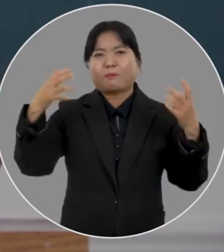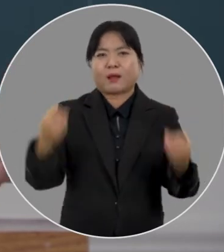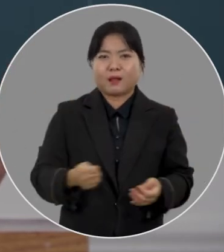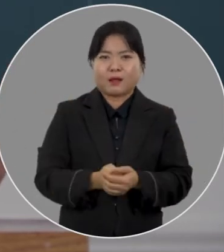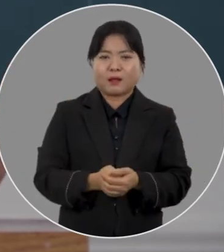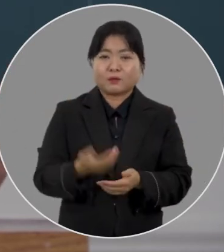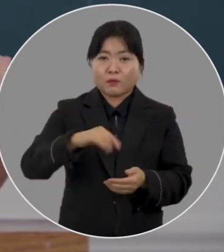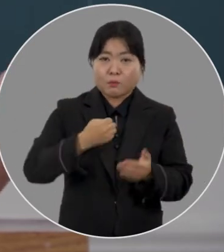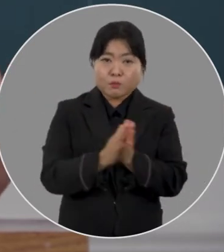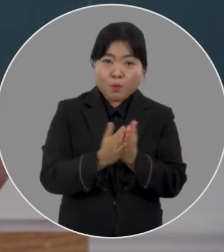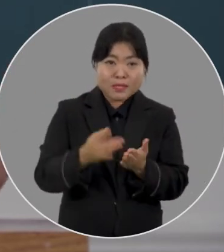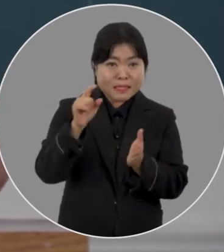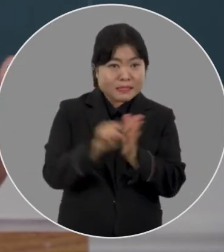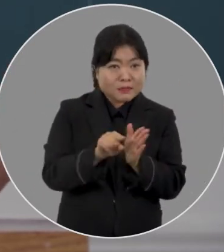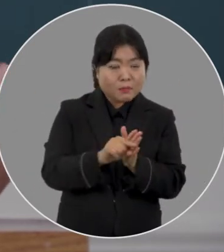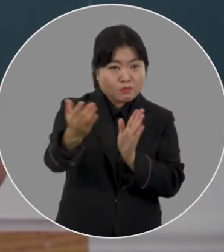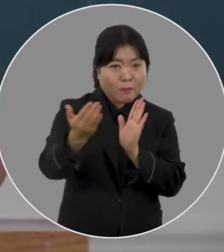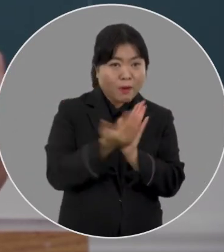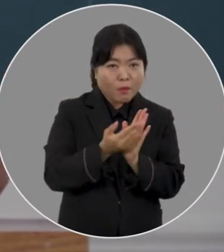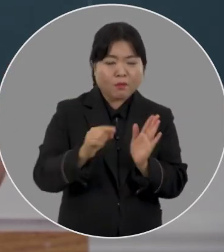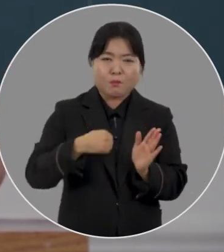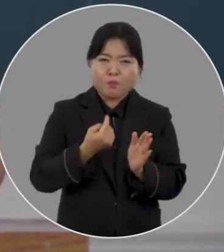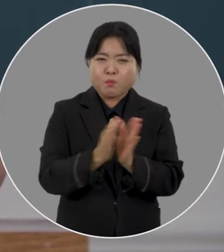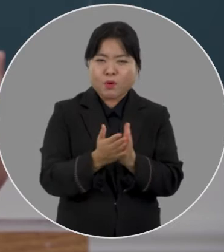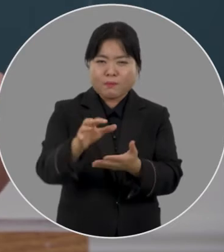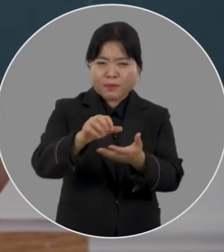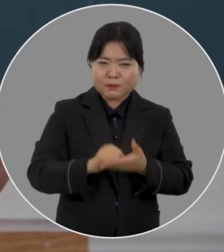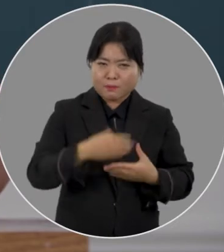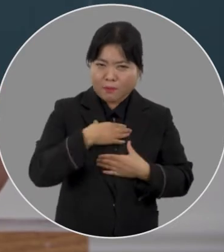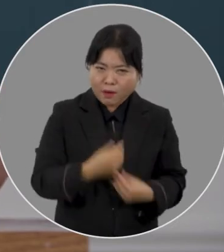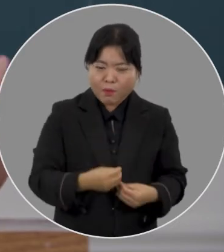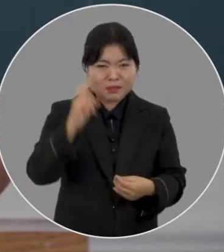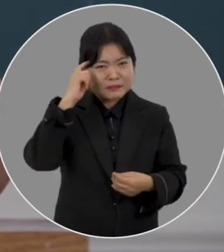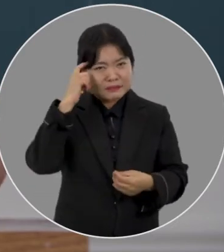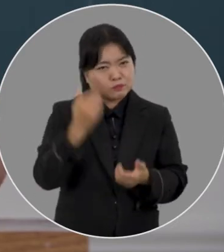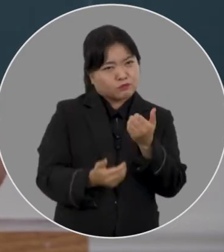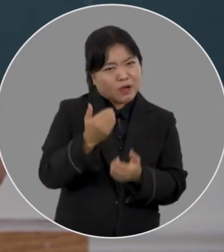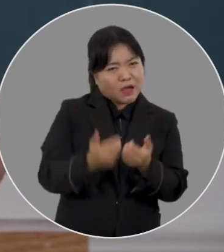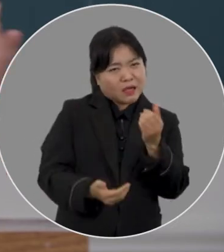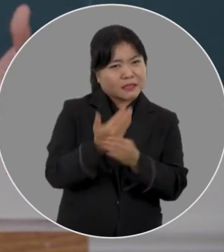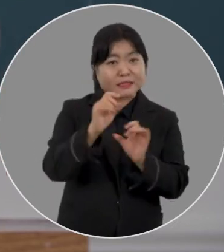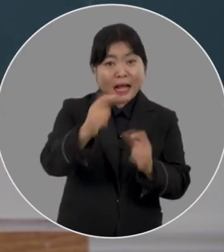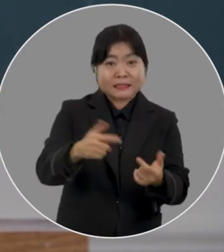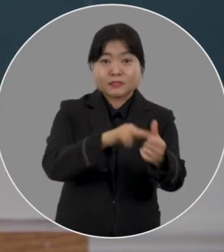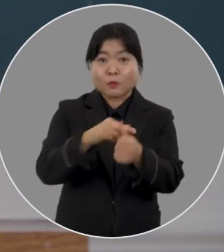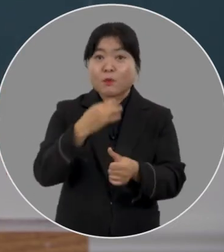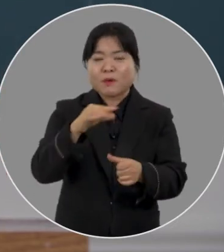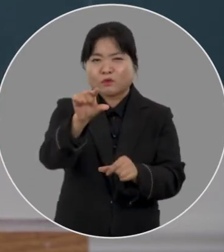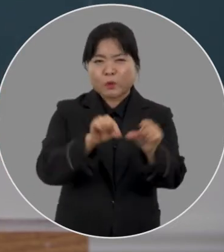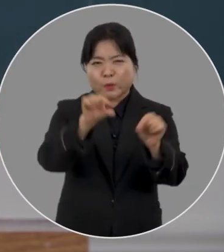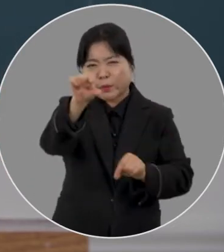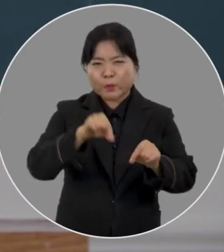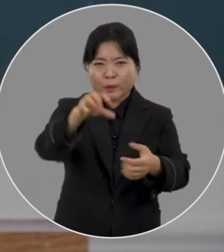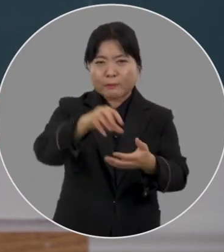있으니까 본인의 신념에 부합하고 본인이 받아들이기 편안하고 인지 부조화를 일으키지 않을 정보만을 그냥 취사